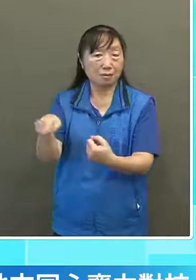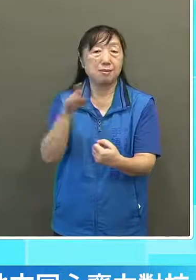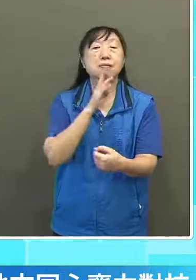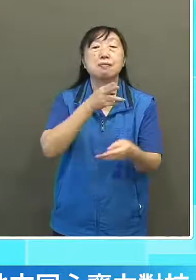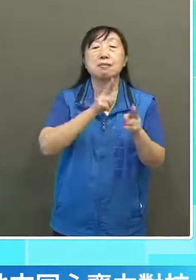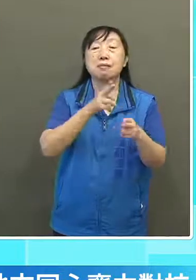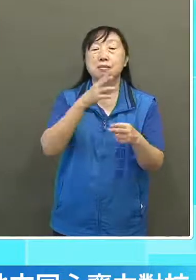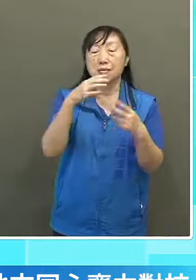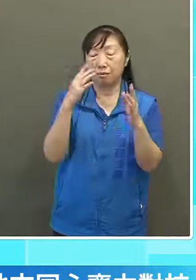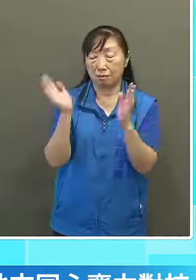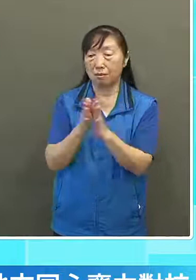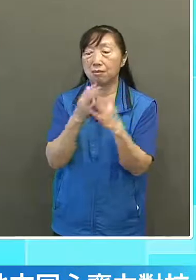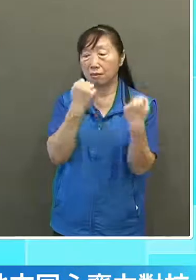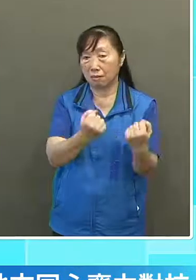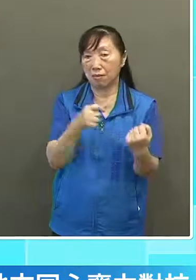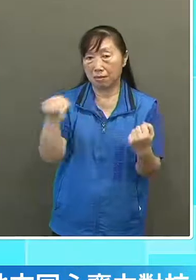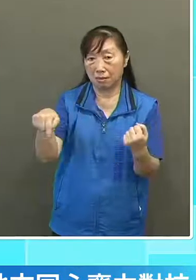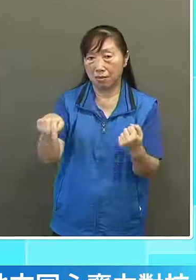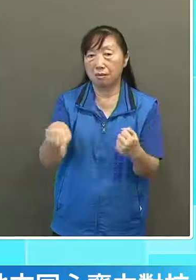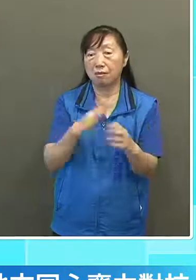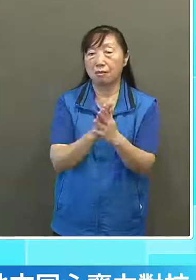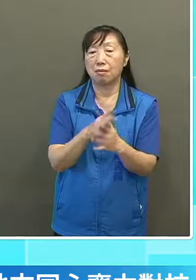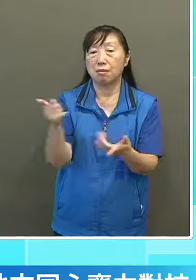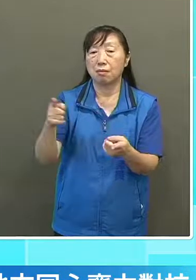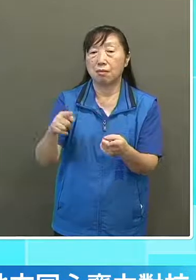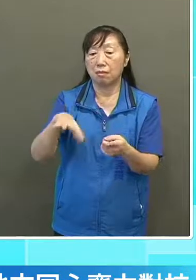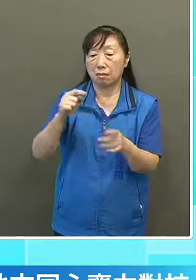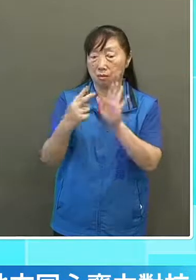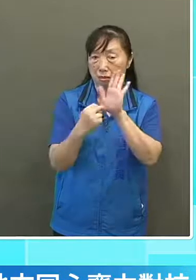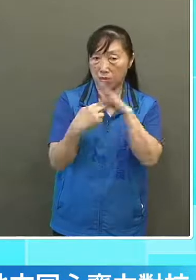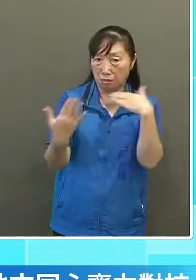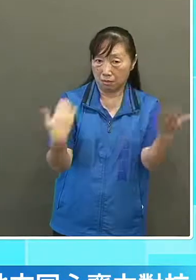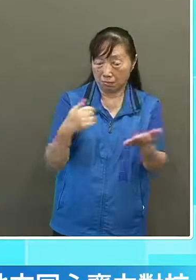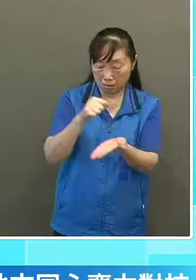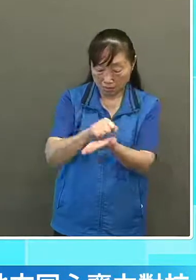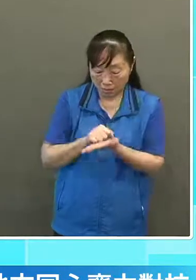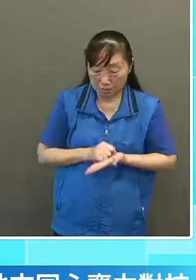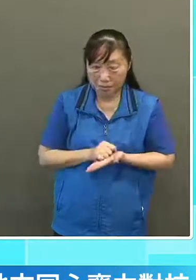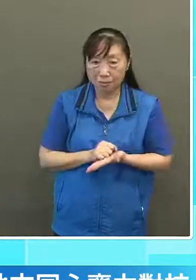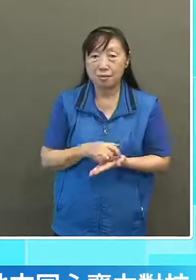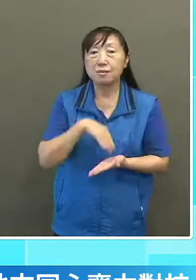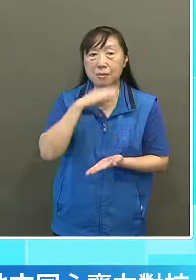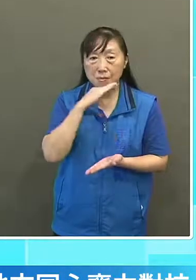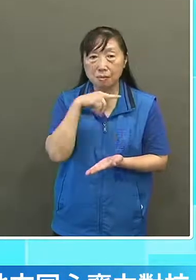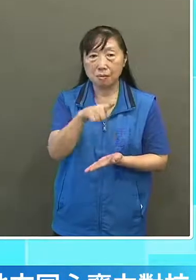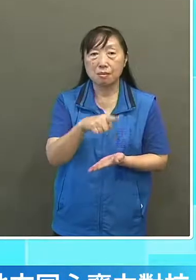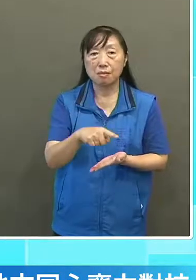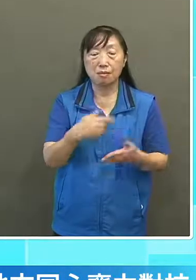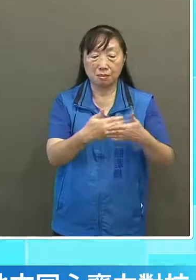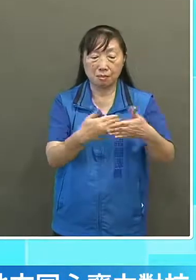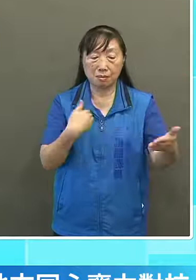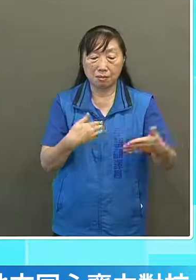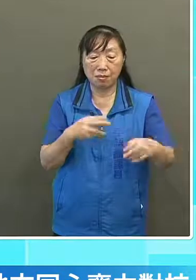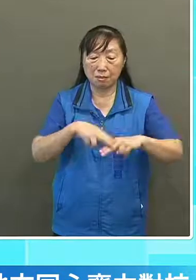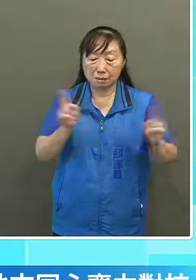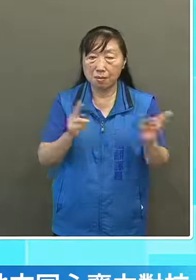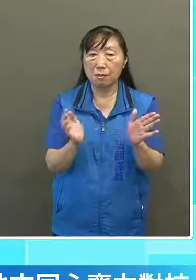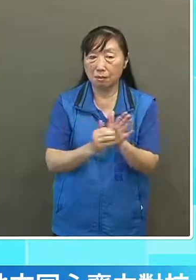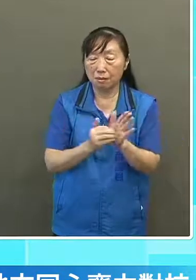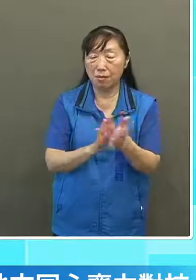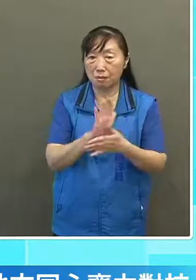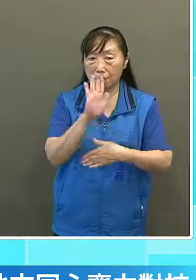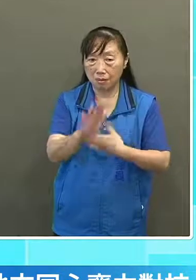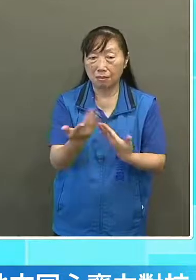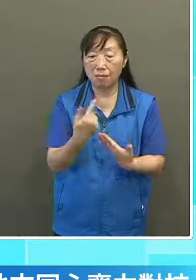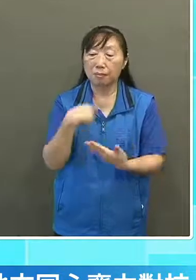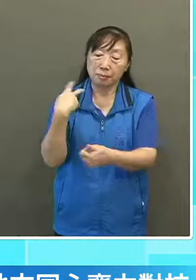长也责成区公所相关的问题厘清这个记录下来以后，等到这个居隔结束后，如果有后续相关要协